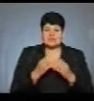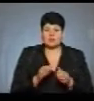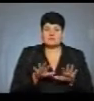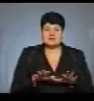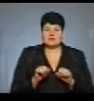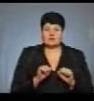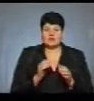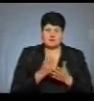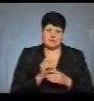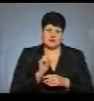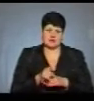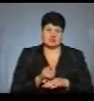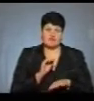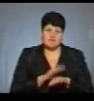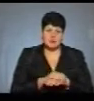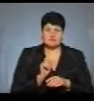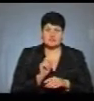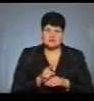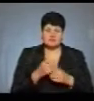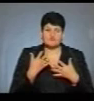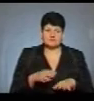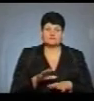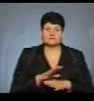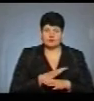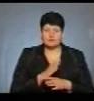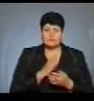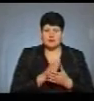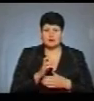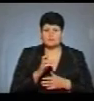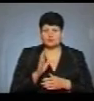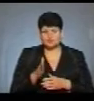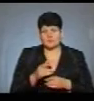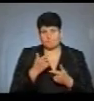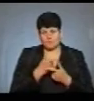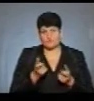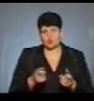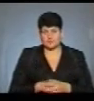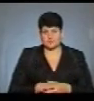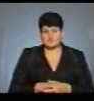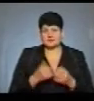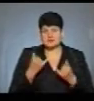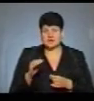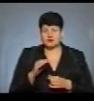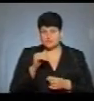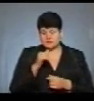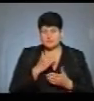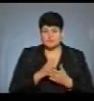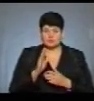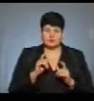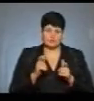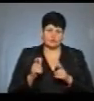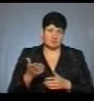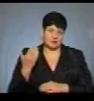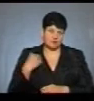має призначити. Тобто факт призначення вже відбувся і мало би бути відповідно повідомлено. За жовтень місяць вже мало би бути давно.